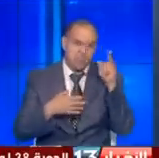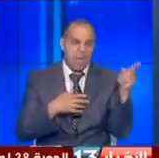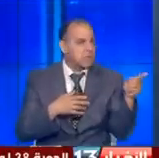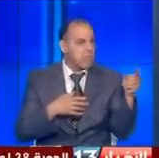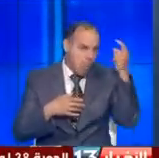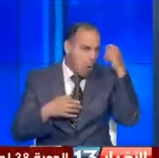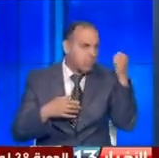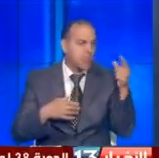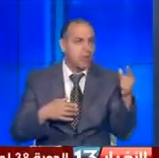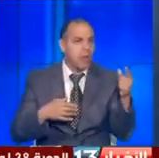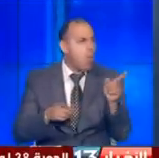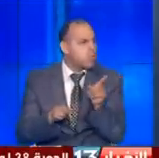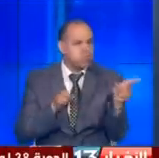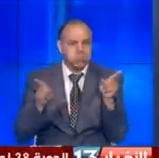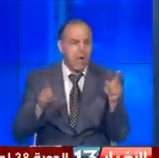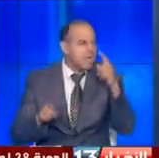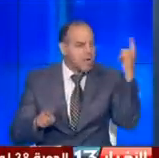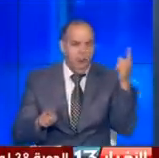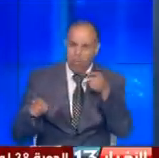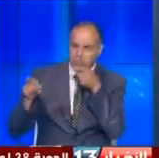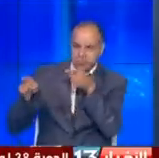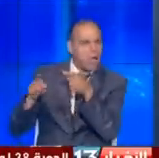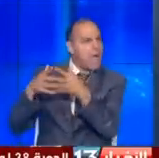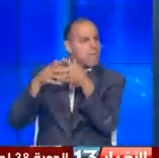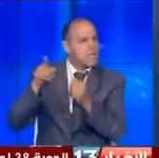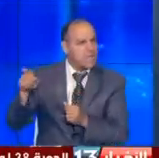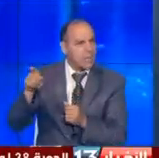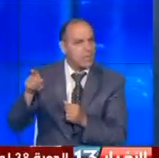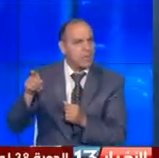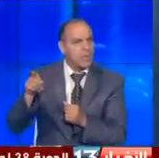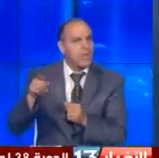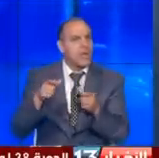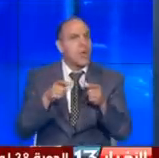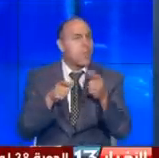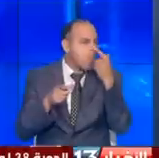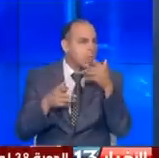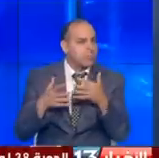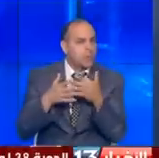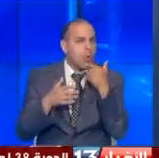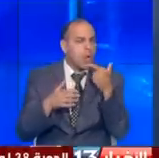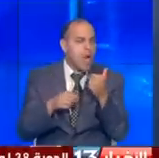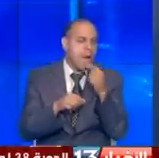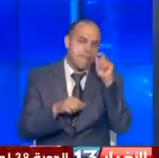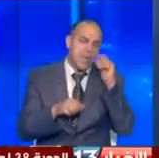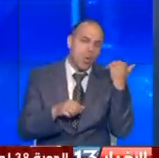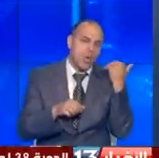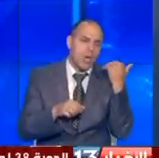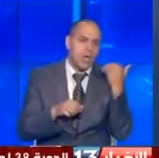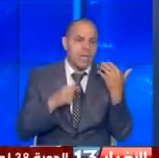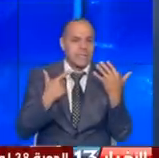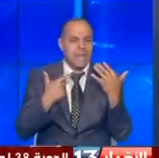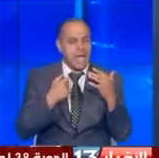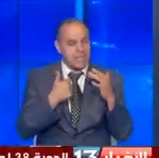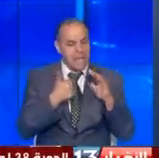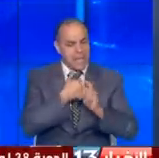ترامب أثرت انتقادات دولية واسعة، وفصلت السلطات الأمريكية منذ مايو الماضي وفي غضون